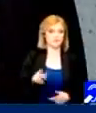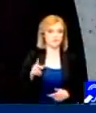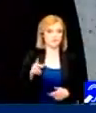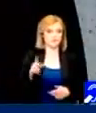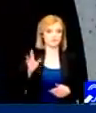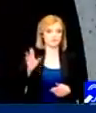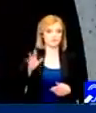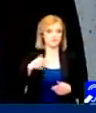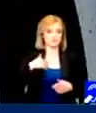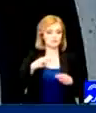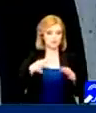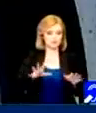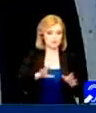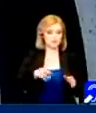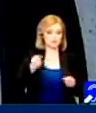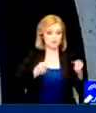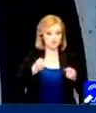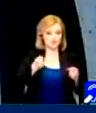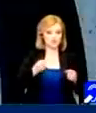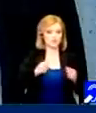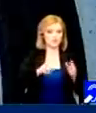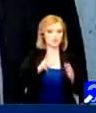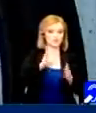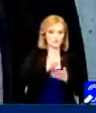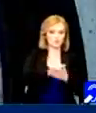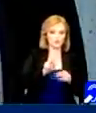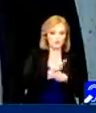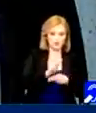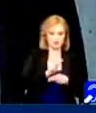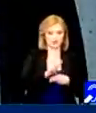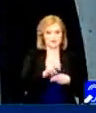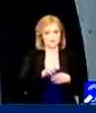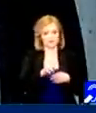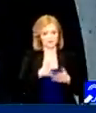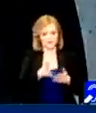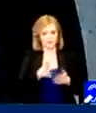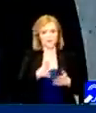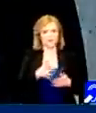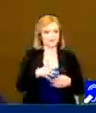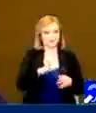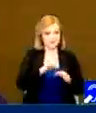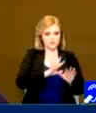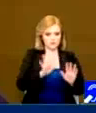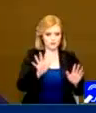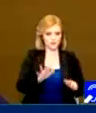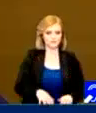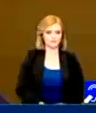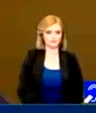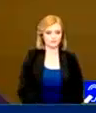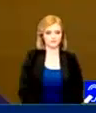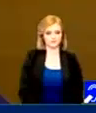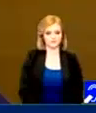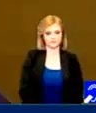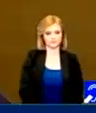la pietrele funerare și la celelalte cimitire nouă. Unitățile de transport vor putea intra